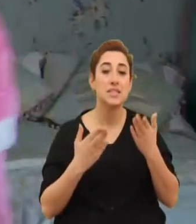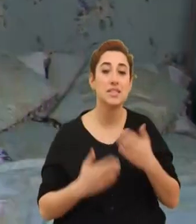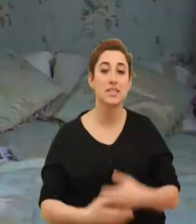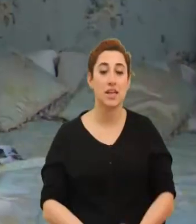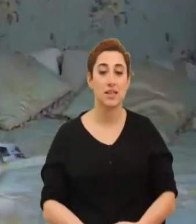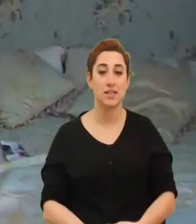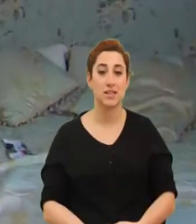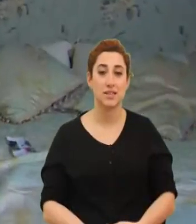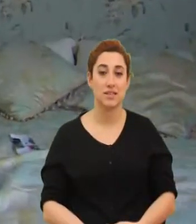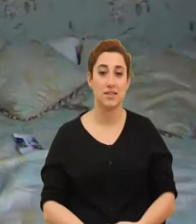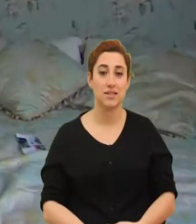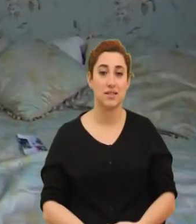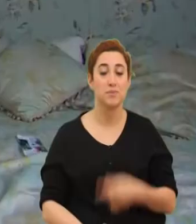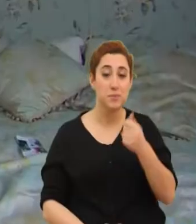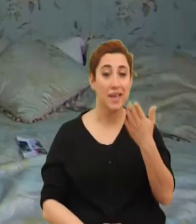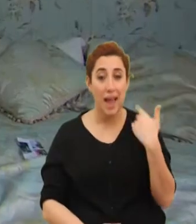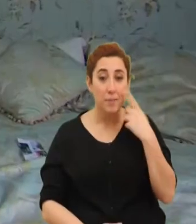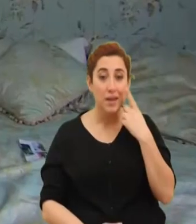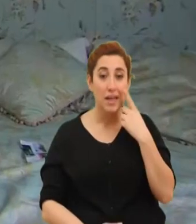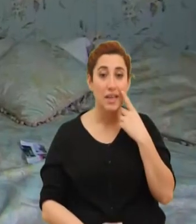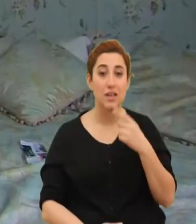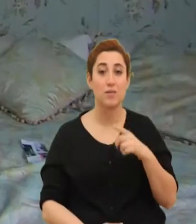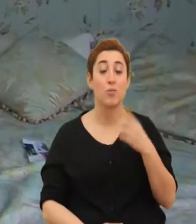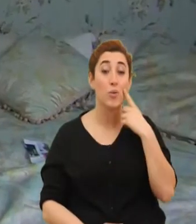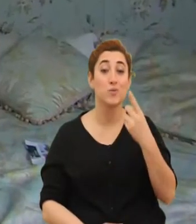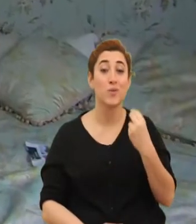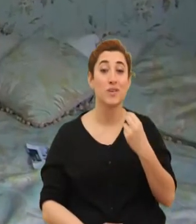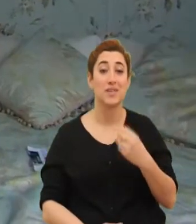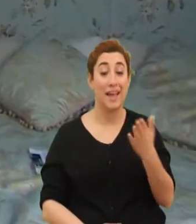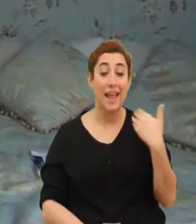sizi? Anam. Gel bakayım. Oyuncağını yiyor.